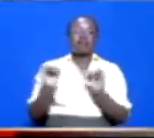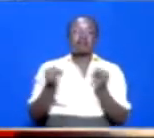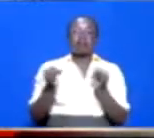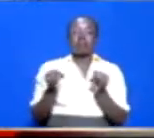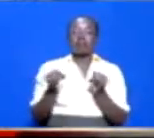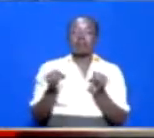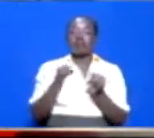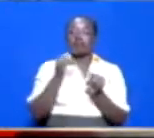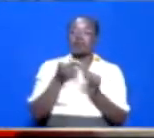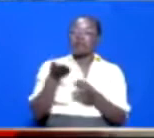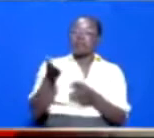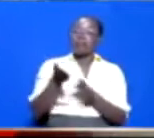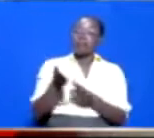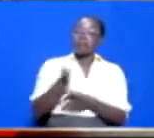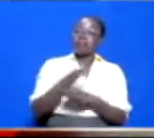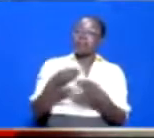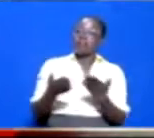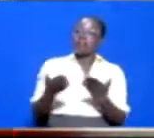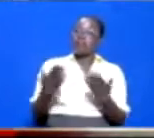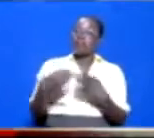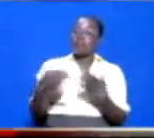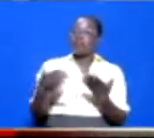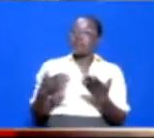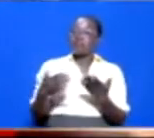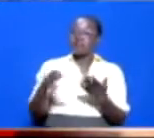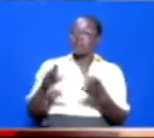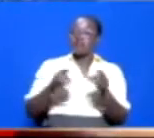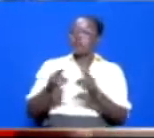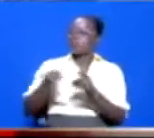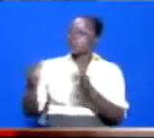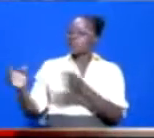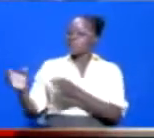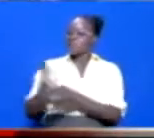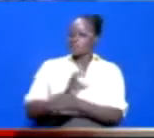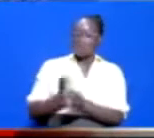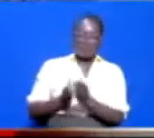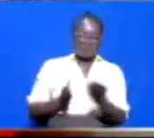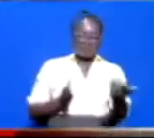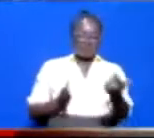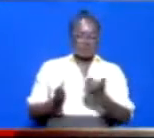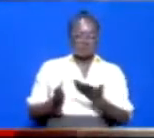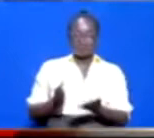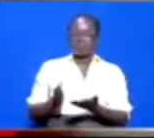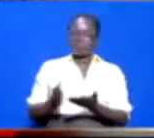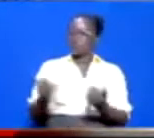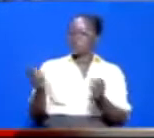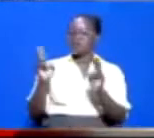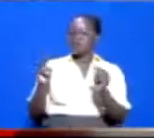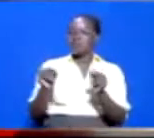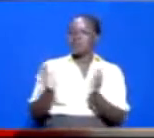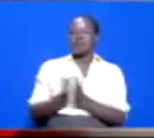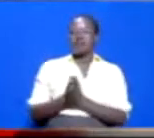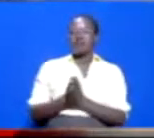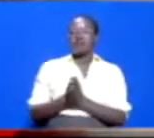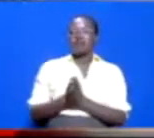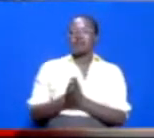walikuwa pale, ama sio watu ambaye wanatolewa kwa tume ingine walete katika hii tume ama kwa ofisi ingine. Ni watu wanatoka